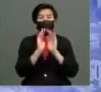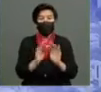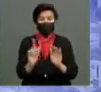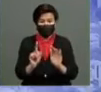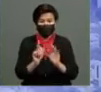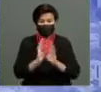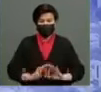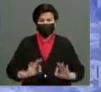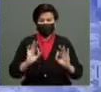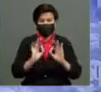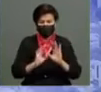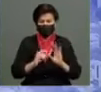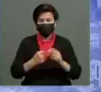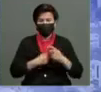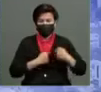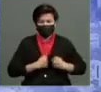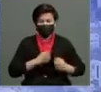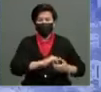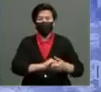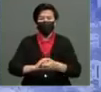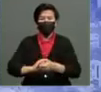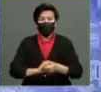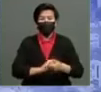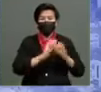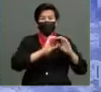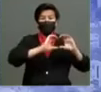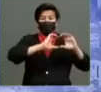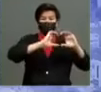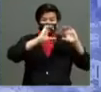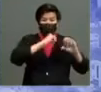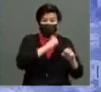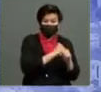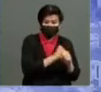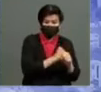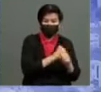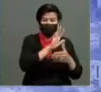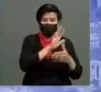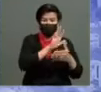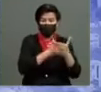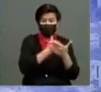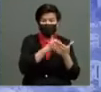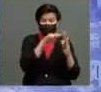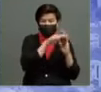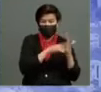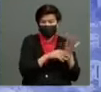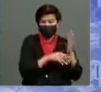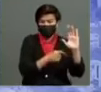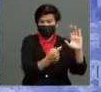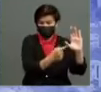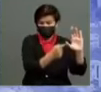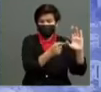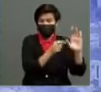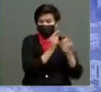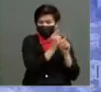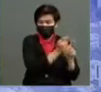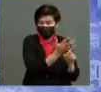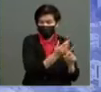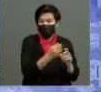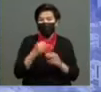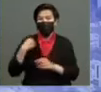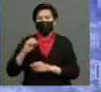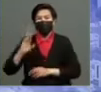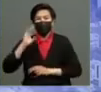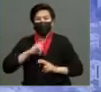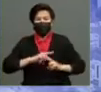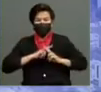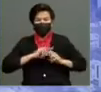ำคัญที่สุดความร่วมมือของภาครัฐดำเนินการออกมาตรการภาคเอกชนร่วมไม้ร่วมมือกันและที่สำคัญภา